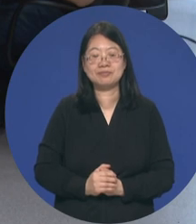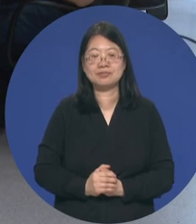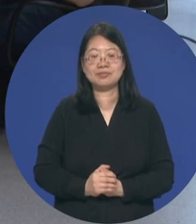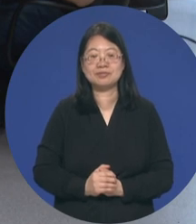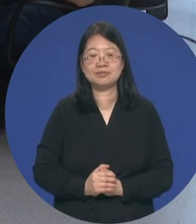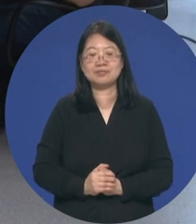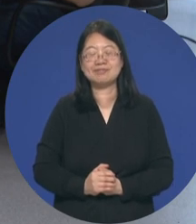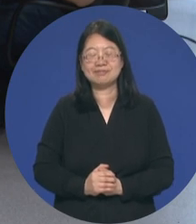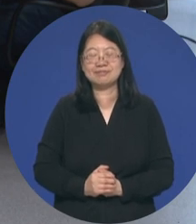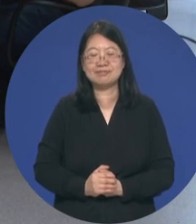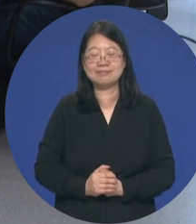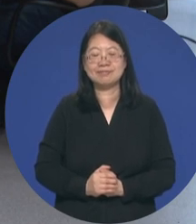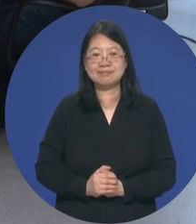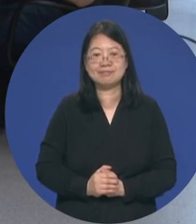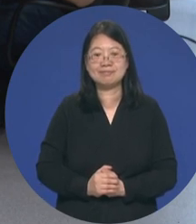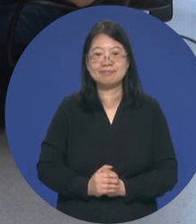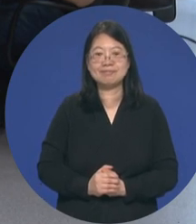최창순입니다